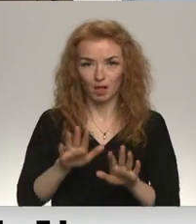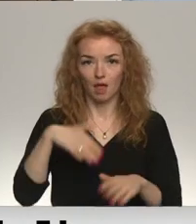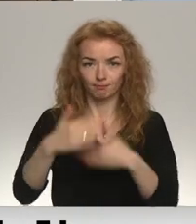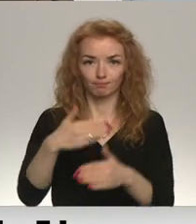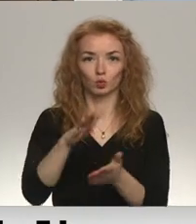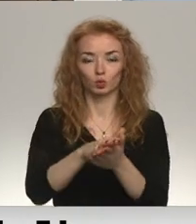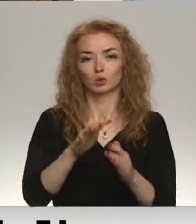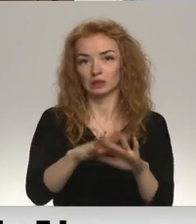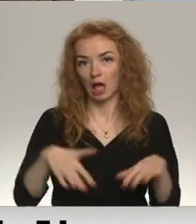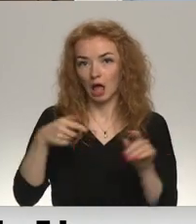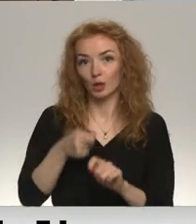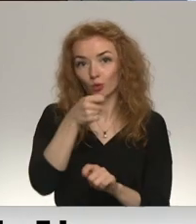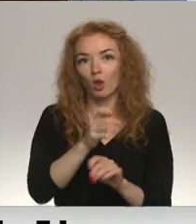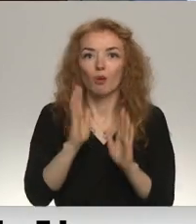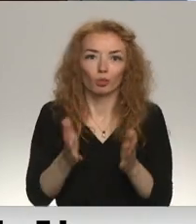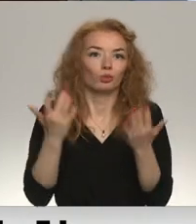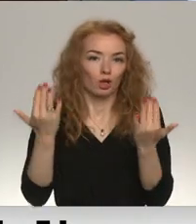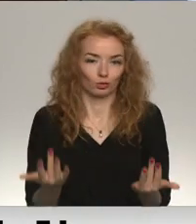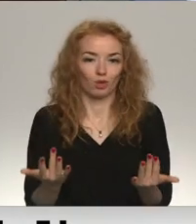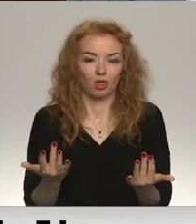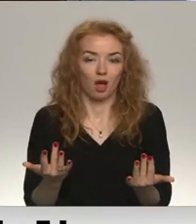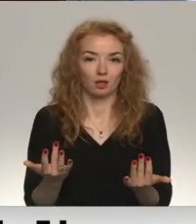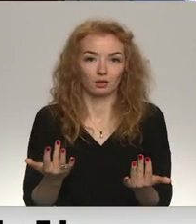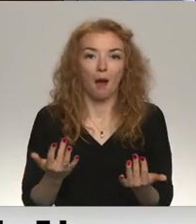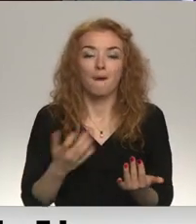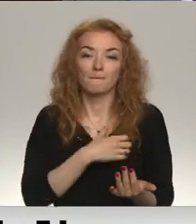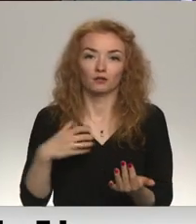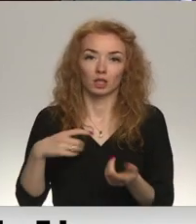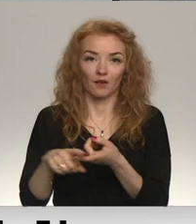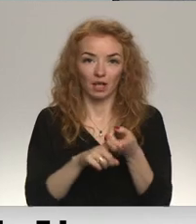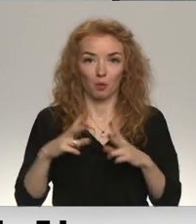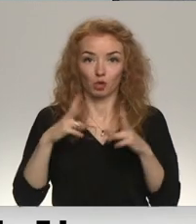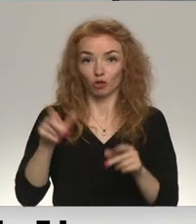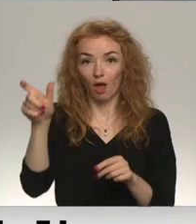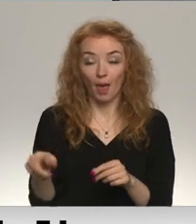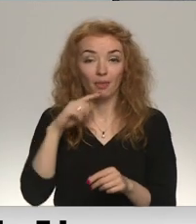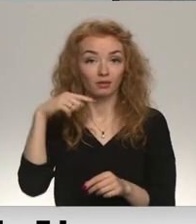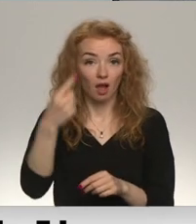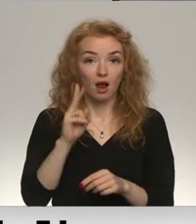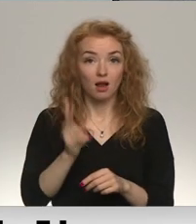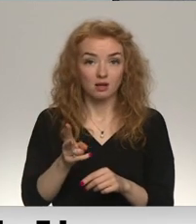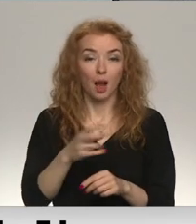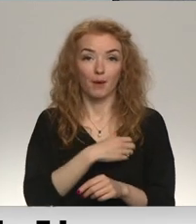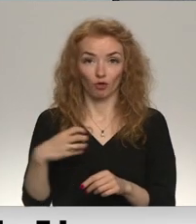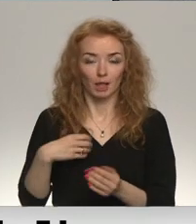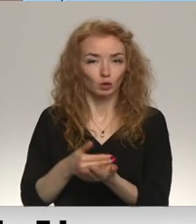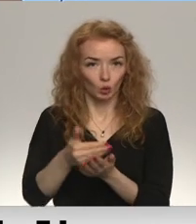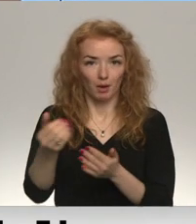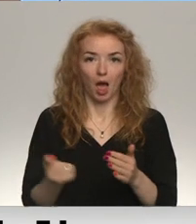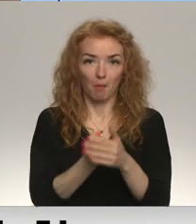Saeimu un lai būtu šis rezultāts. Pašvaldības savienības priekšsēdētājs arī norāda, ka vietvaras turpina